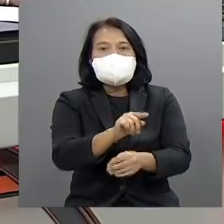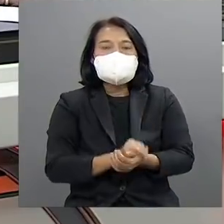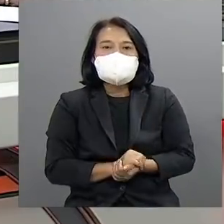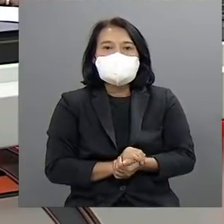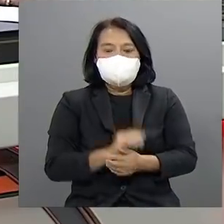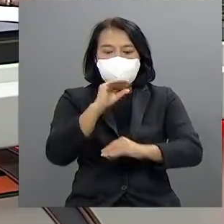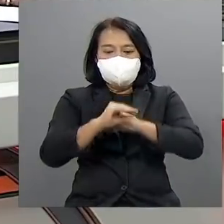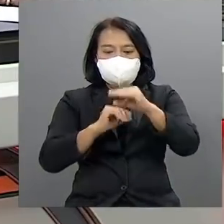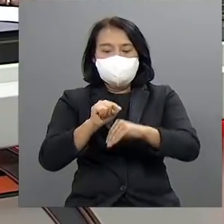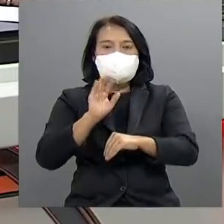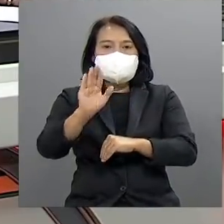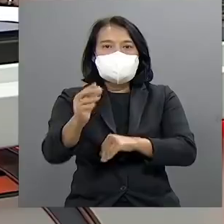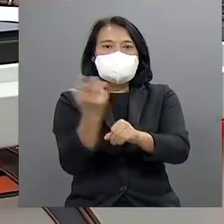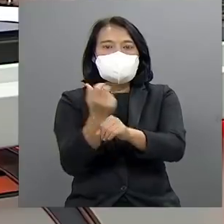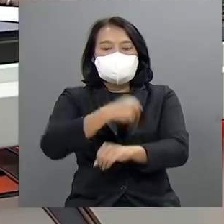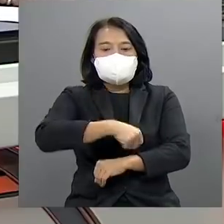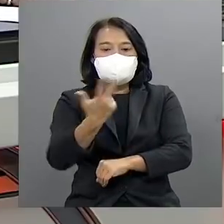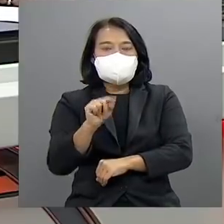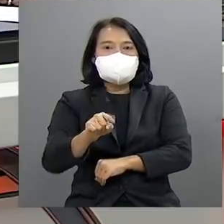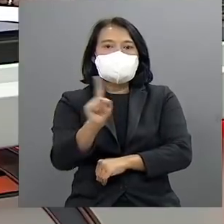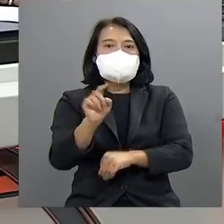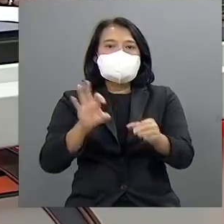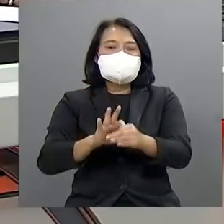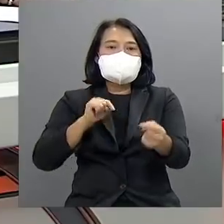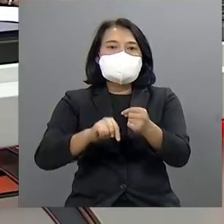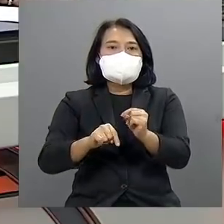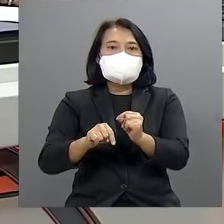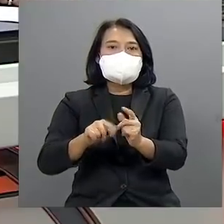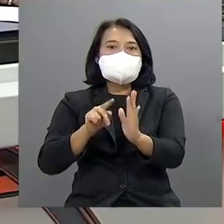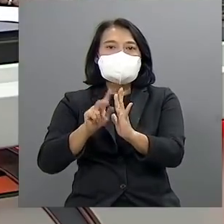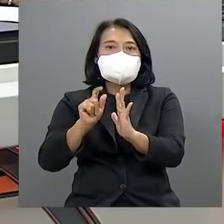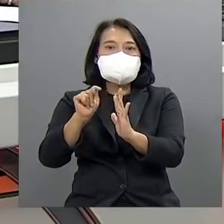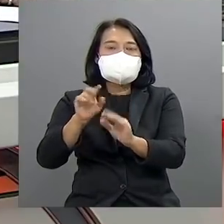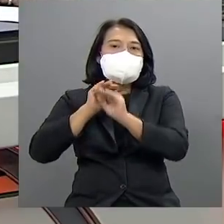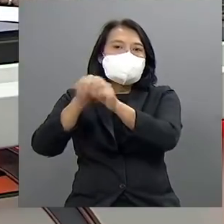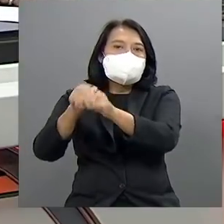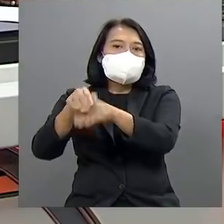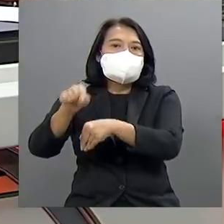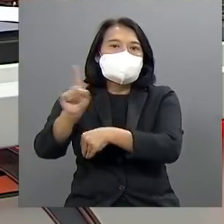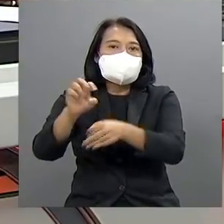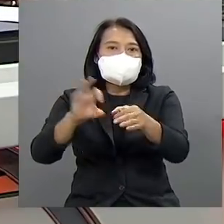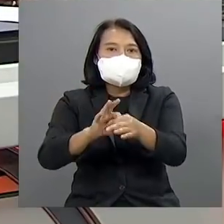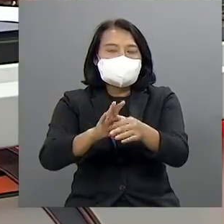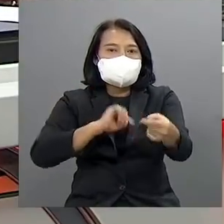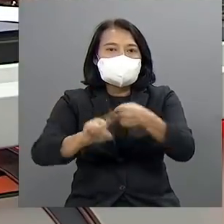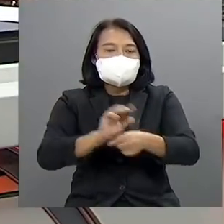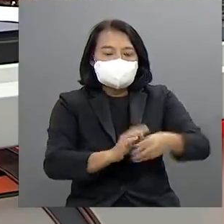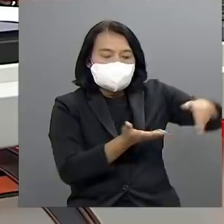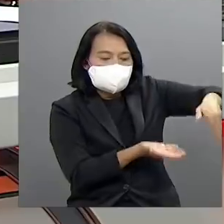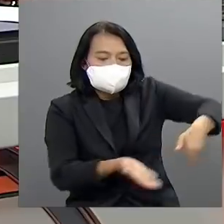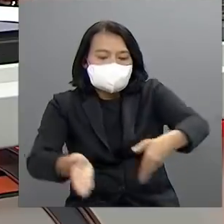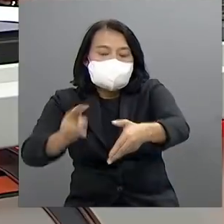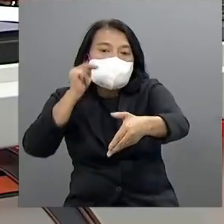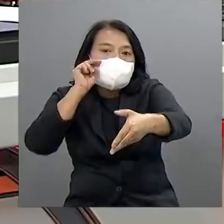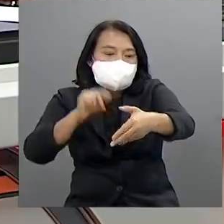ทย PBS ไปพบอยู่ในเขตลาดพร้าวนั้นเป็นโครงการสร้างเขื่อนกั้นตลิ่งในคลองเน่าคล